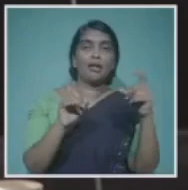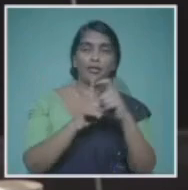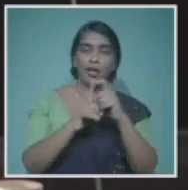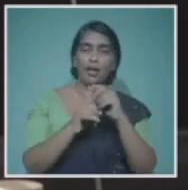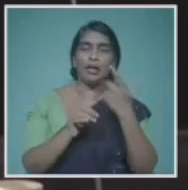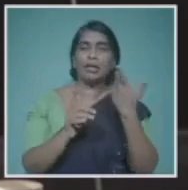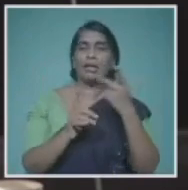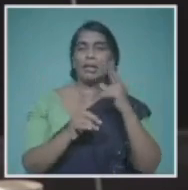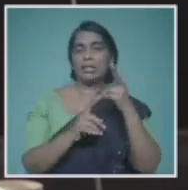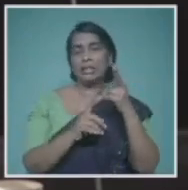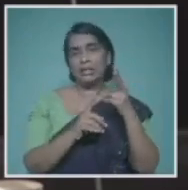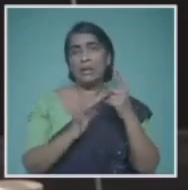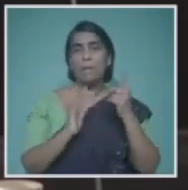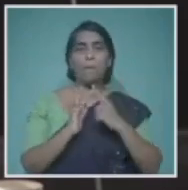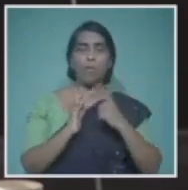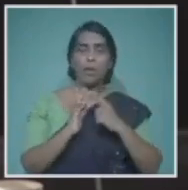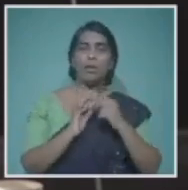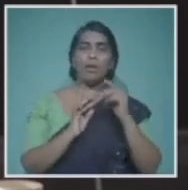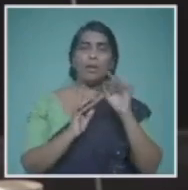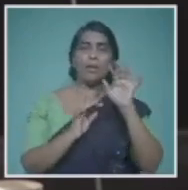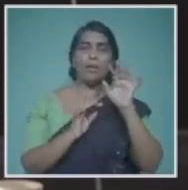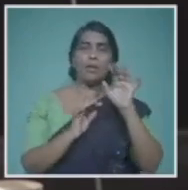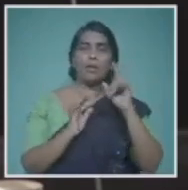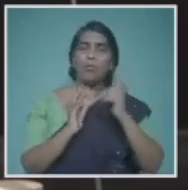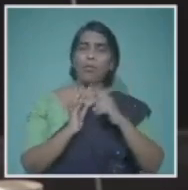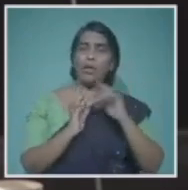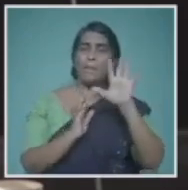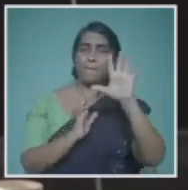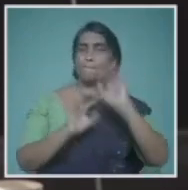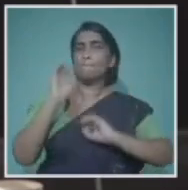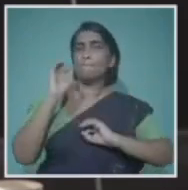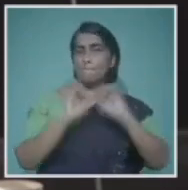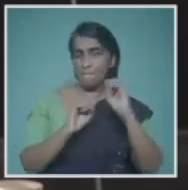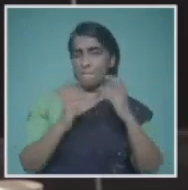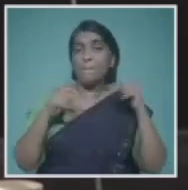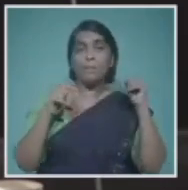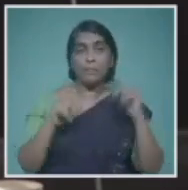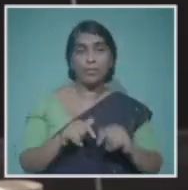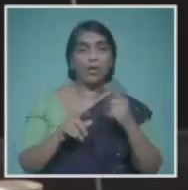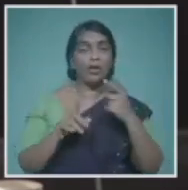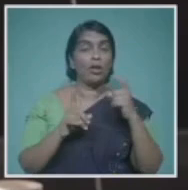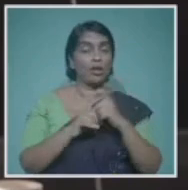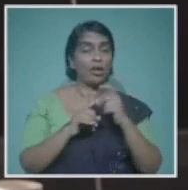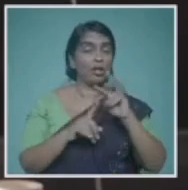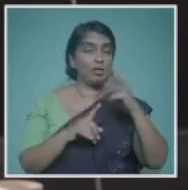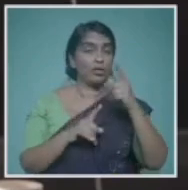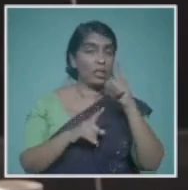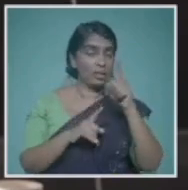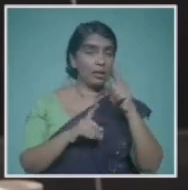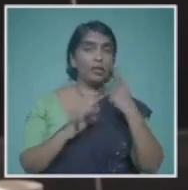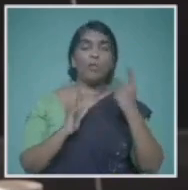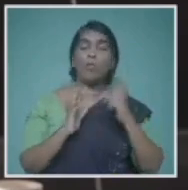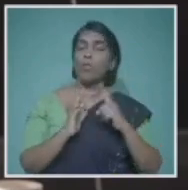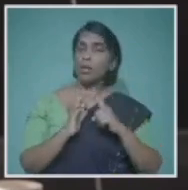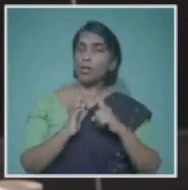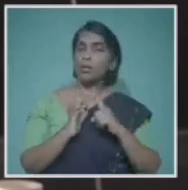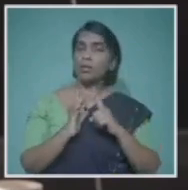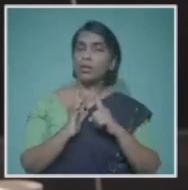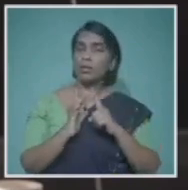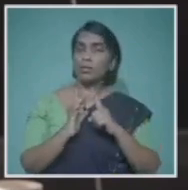රුපියල් 200යි පොලි අනුපාතය රුපියල් 105යි. අද ඩොලරේ රුපියල් 370යි පොලි